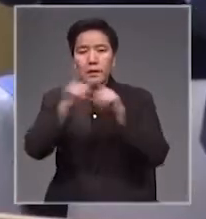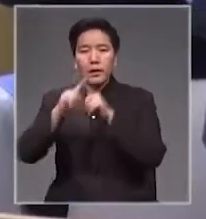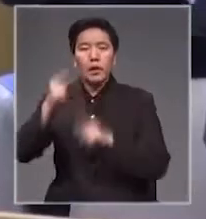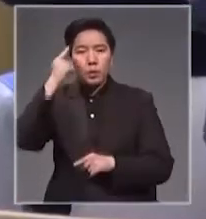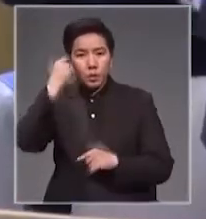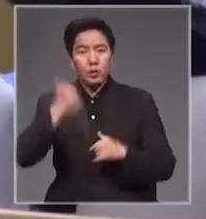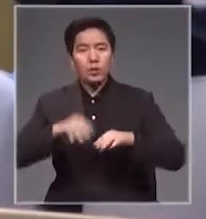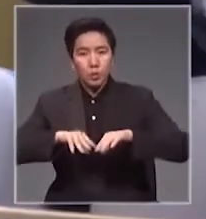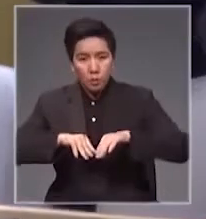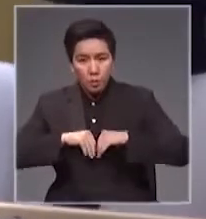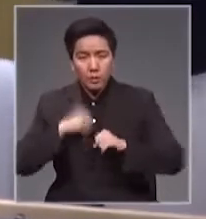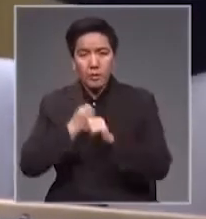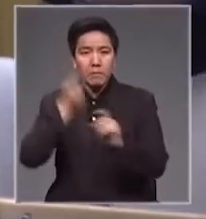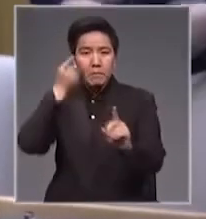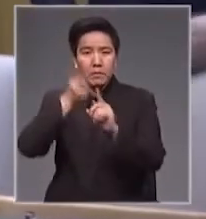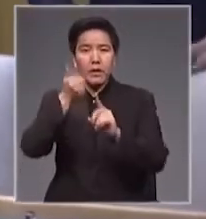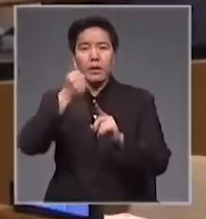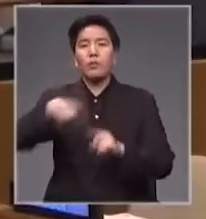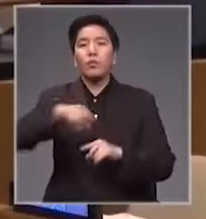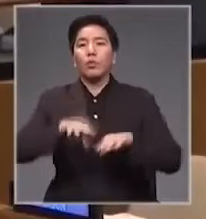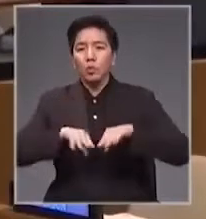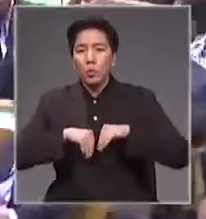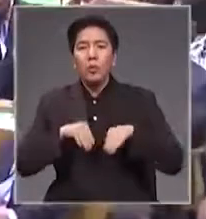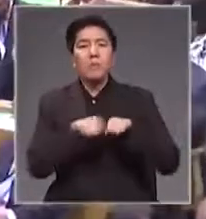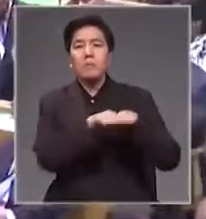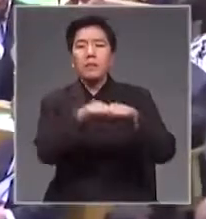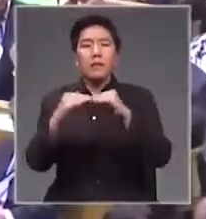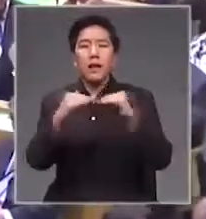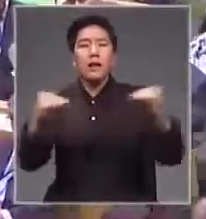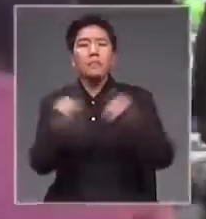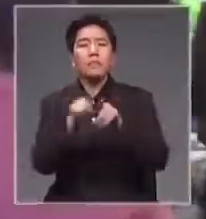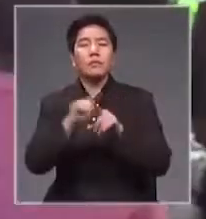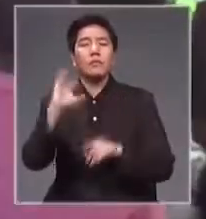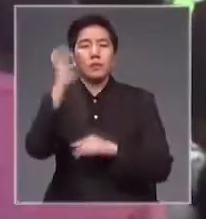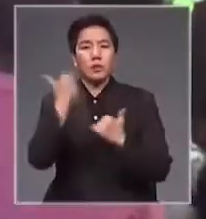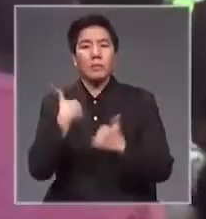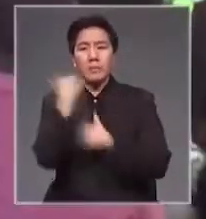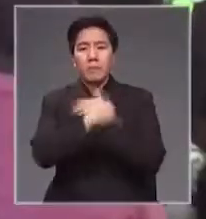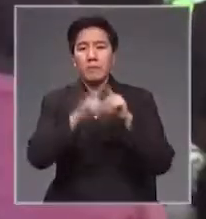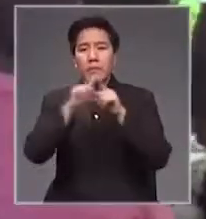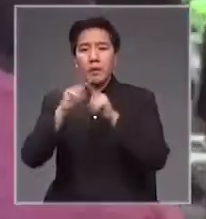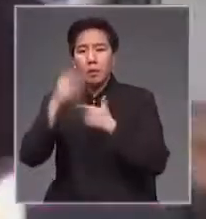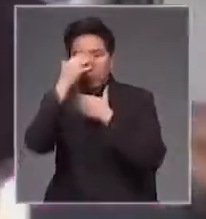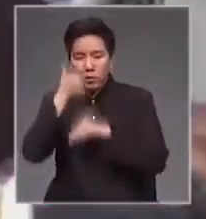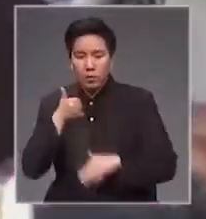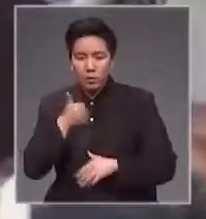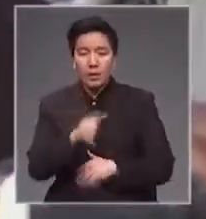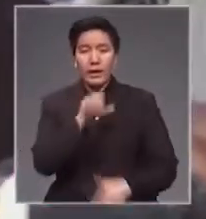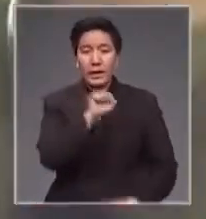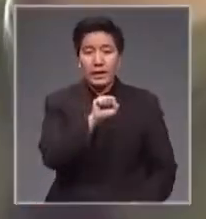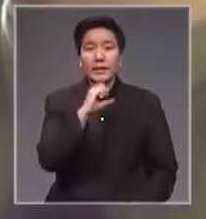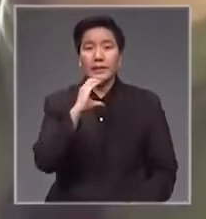รับมีผลสำเร็จเชิงประจักษ์และมีความเป็นสากลปัจจุบันมีประเทศที่สนใจเข้าร่วมเป็น SCP for